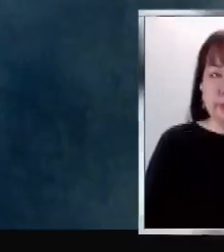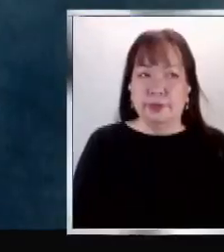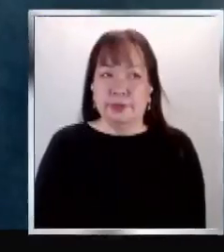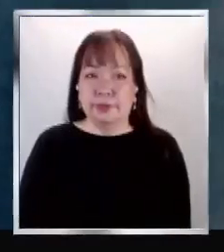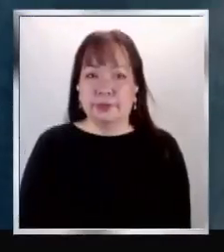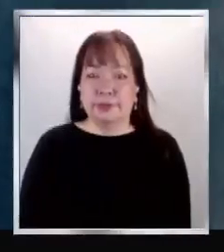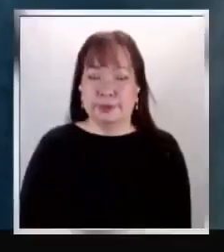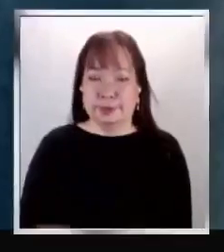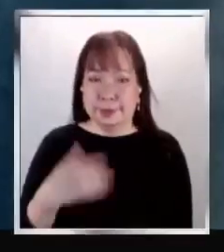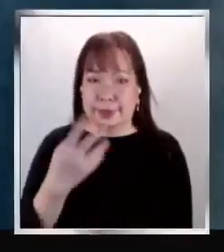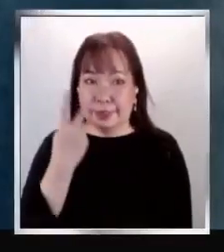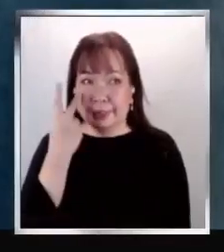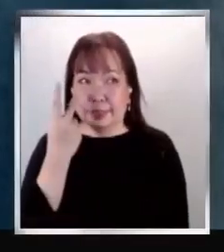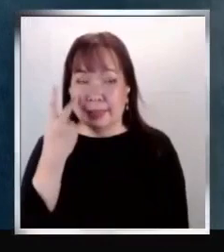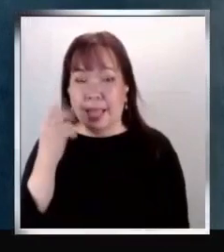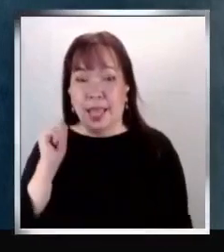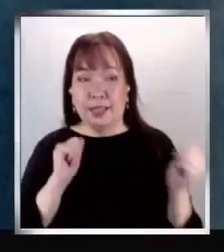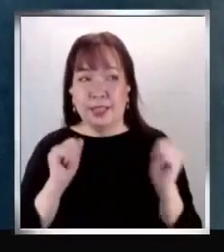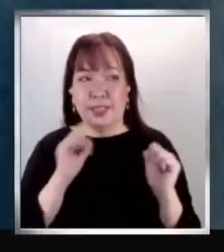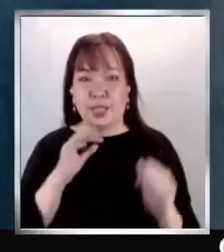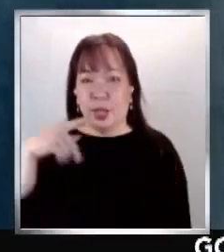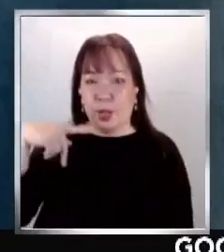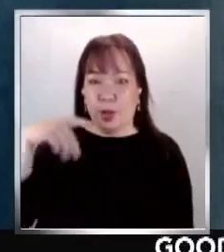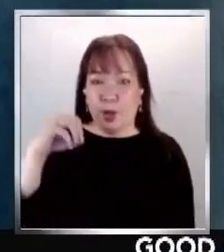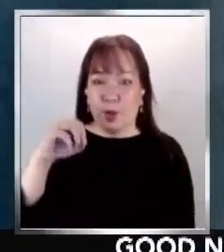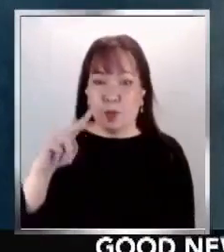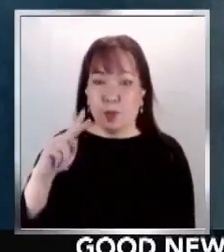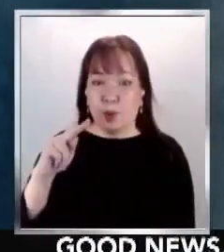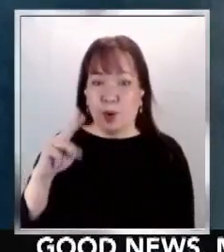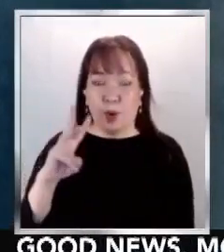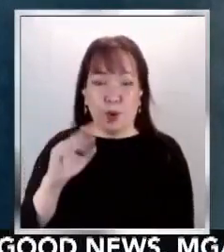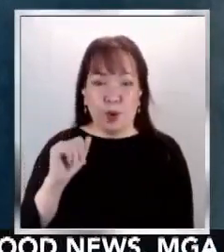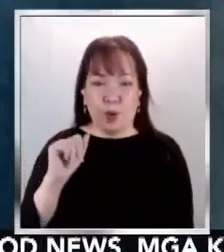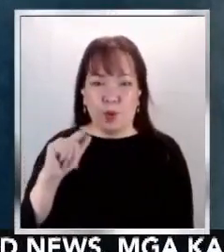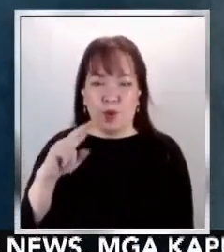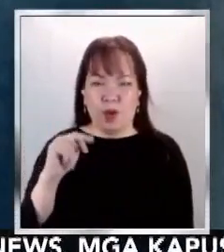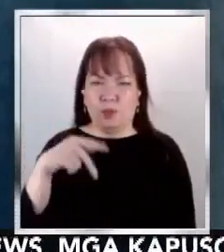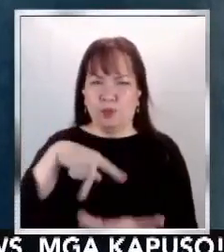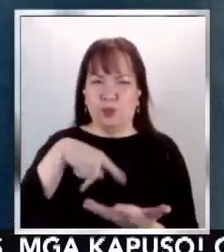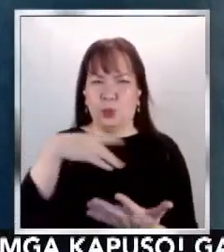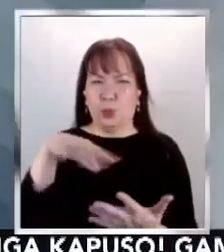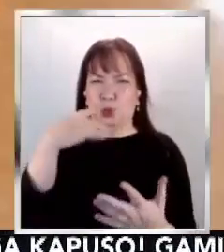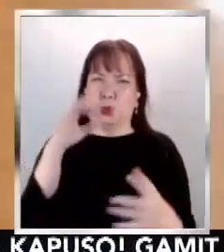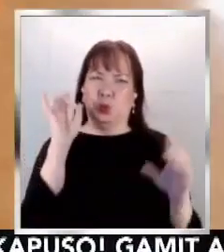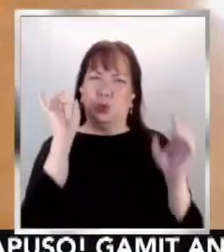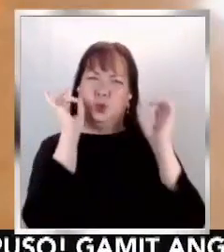Ipinasilip ng actress comedian na si Kpok Wang ang kanyang tila buwis buhay na dance moves.